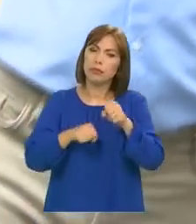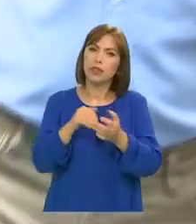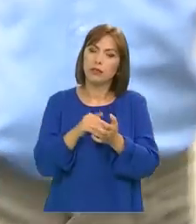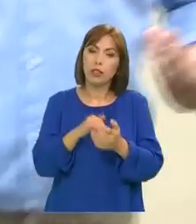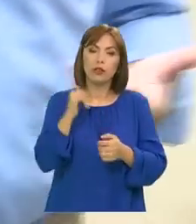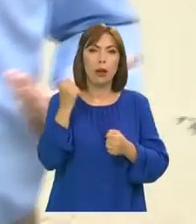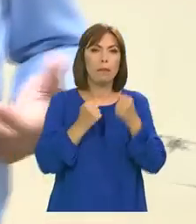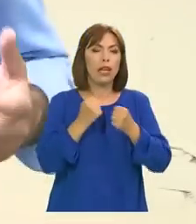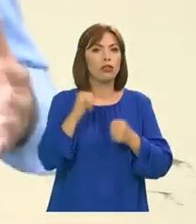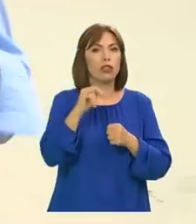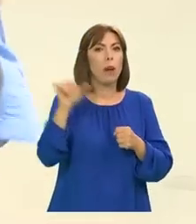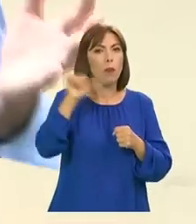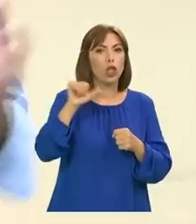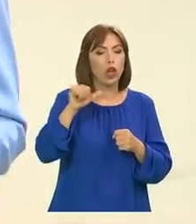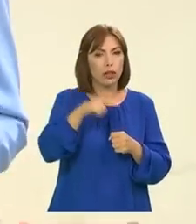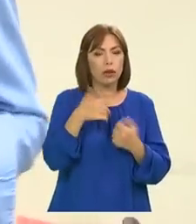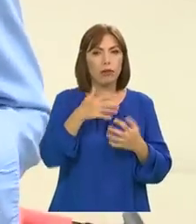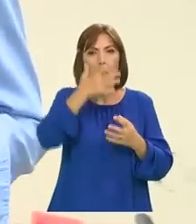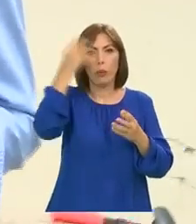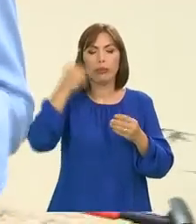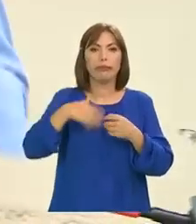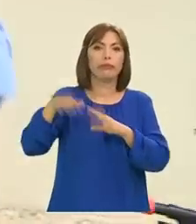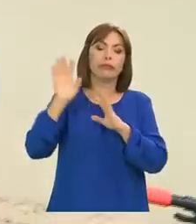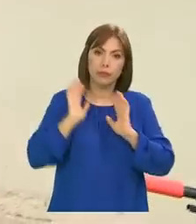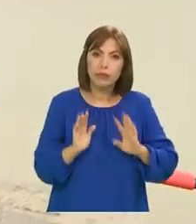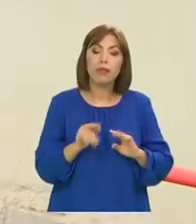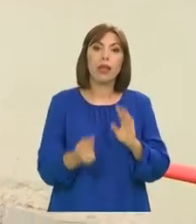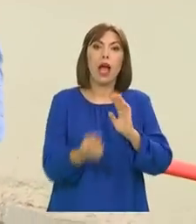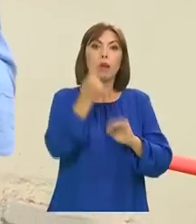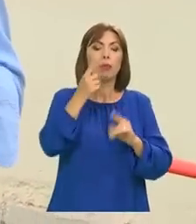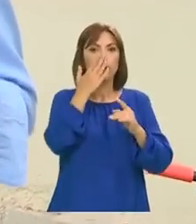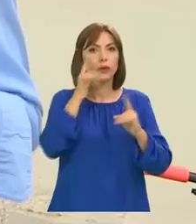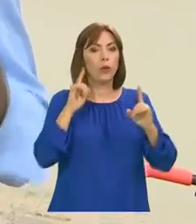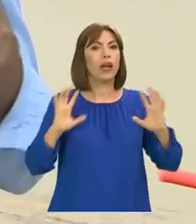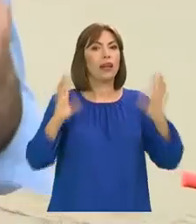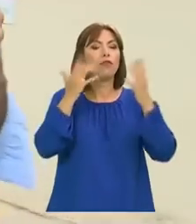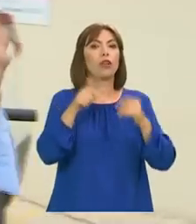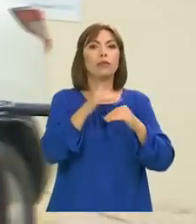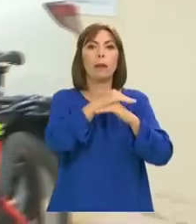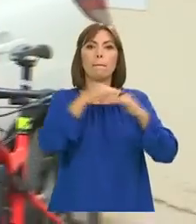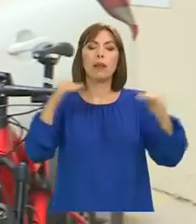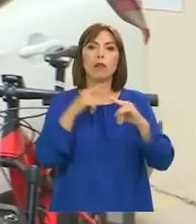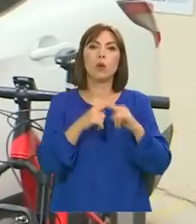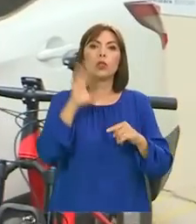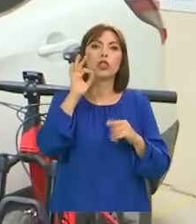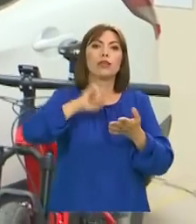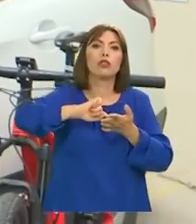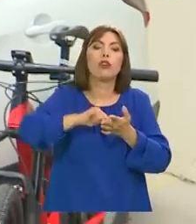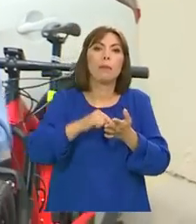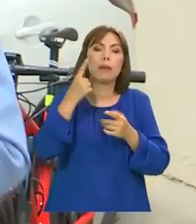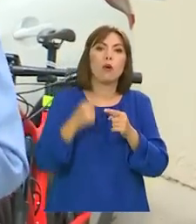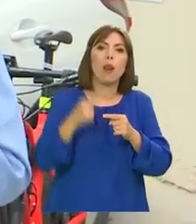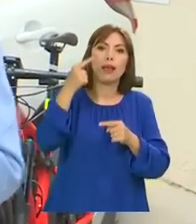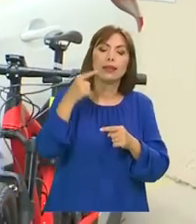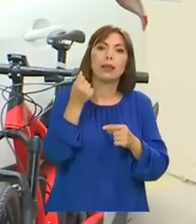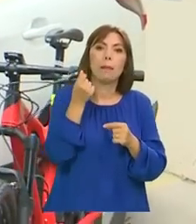mașini, mai ales cele pe motorină, au început să fie date uitări. E bine, a apărut o revoluție. Asta a însemnat plafonarea cu 50 de bani pe litru